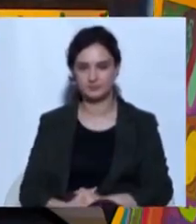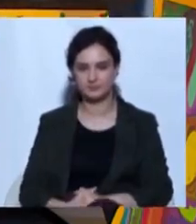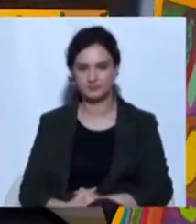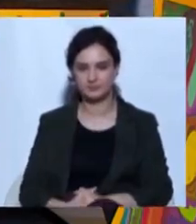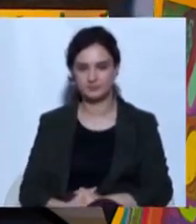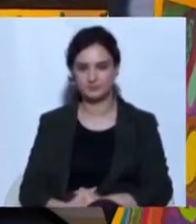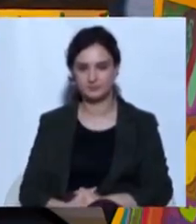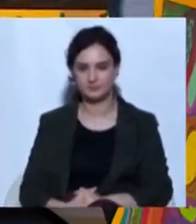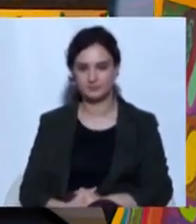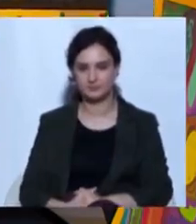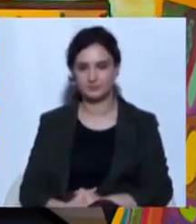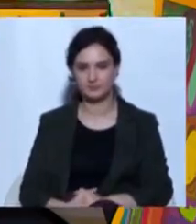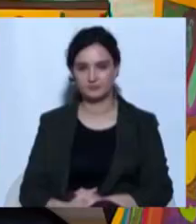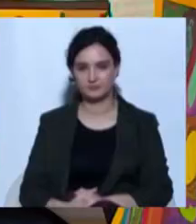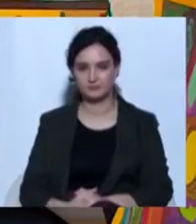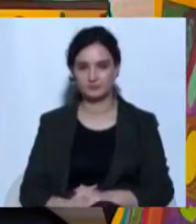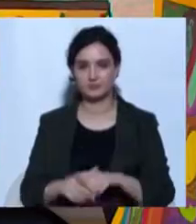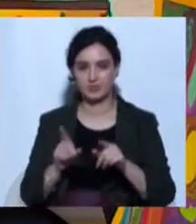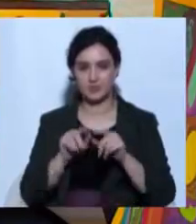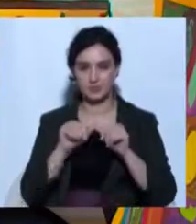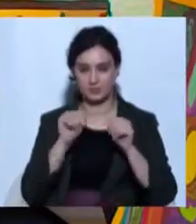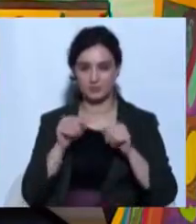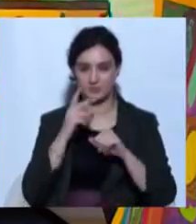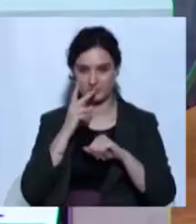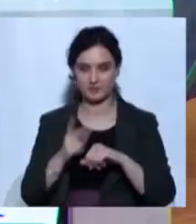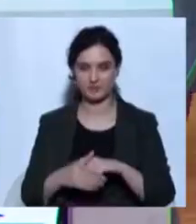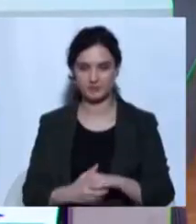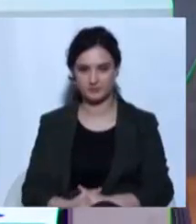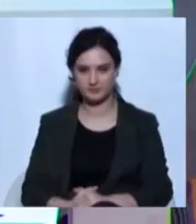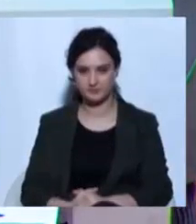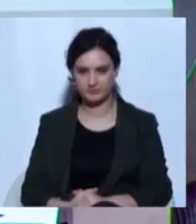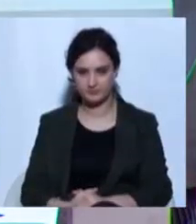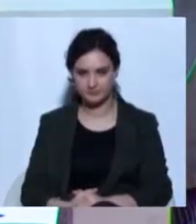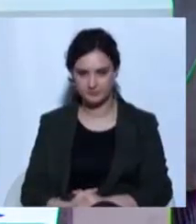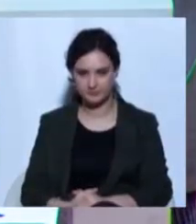აი ესეთი ფორმები. ნახეთ.